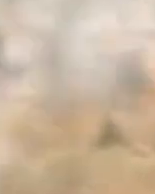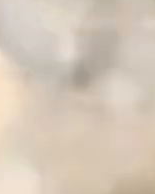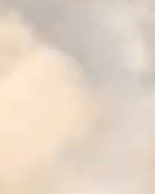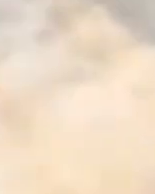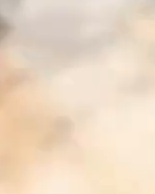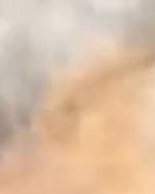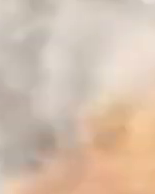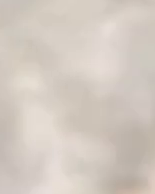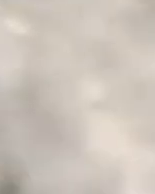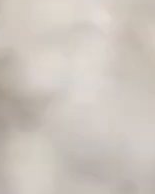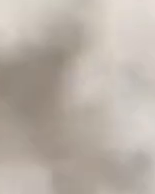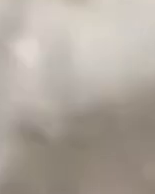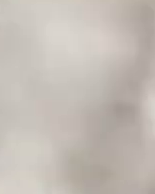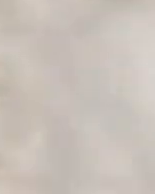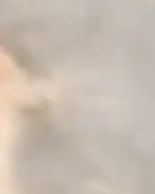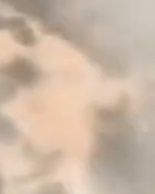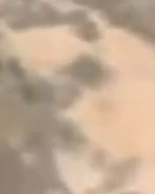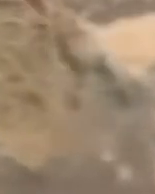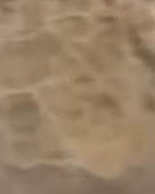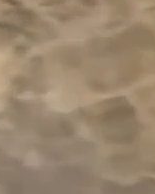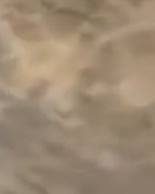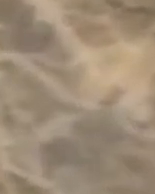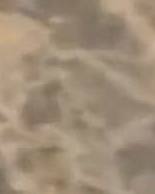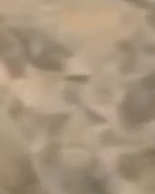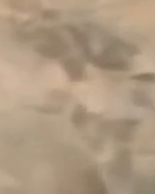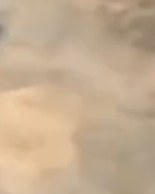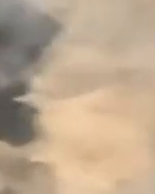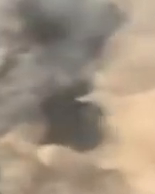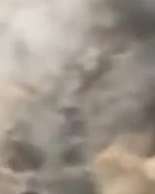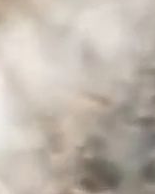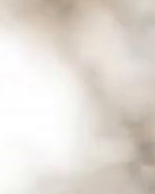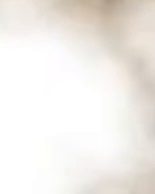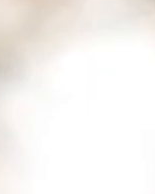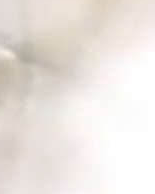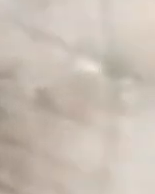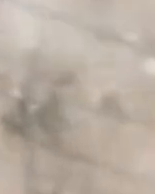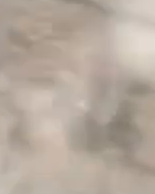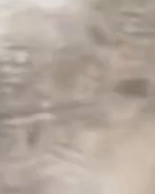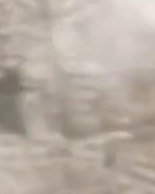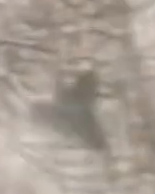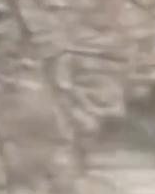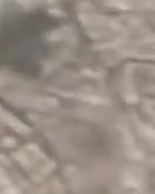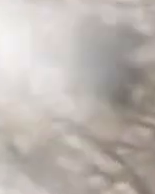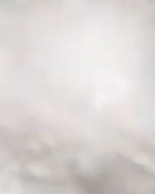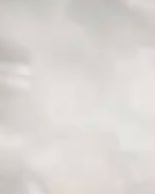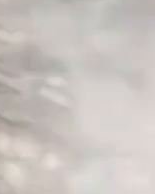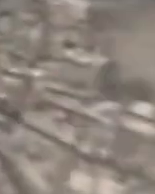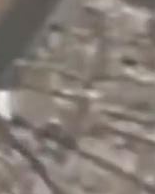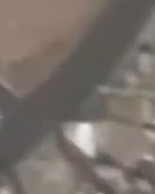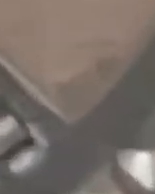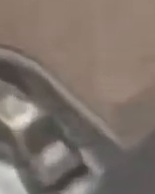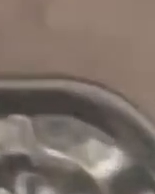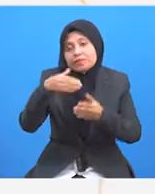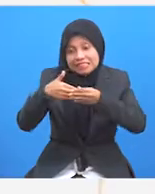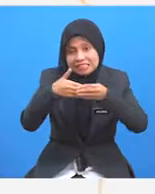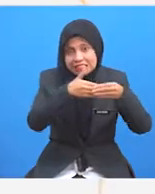semenanjung tanah Arab, iaitu negara Islam yang pertama, Madinah Al-Munawwarah, yang dipimpin oleh